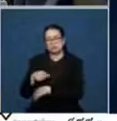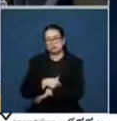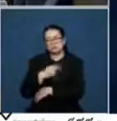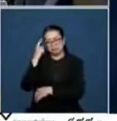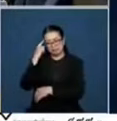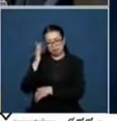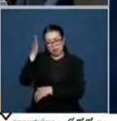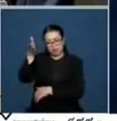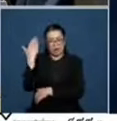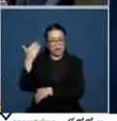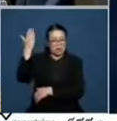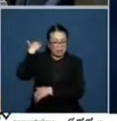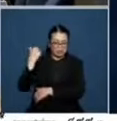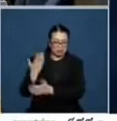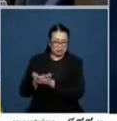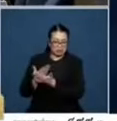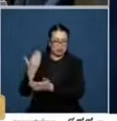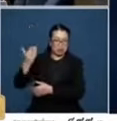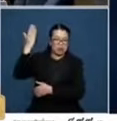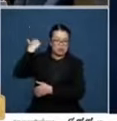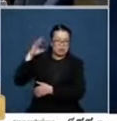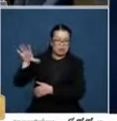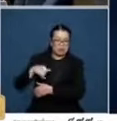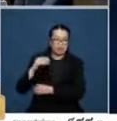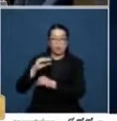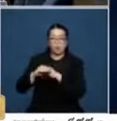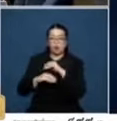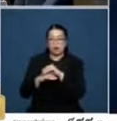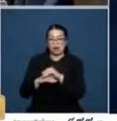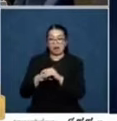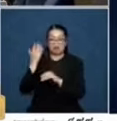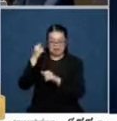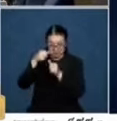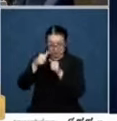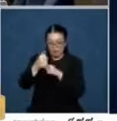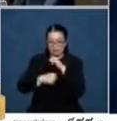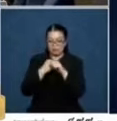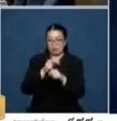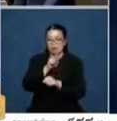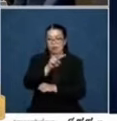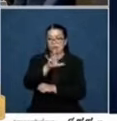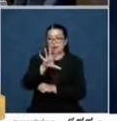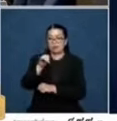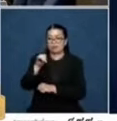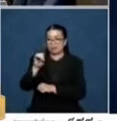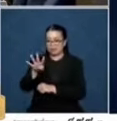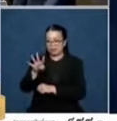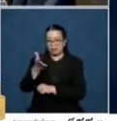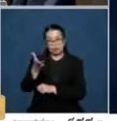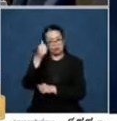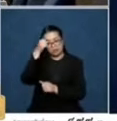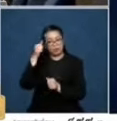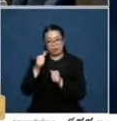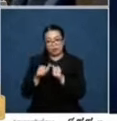ป็นมูลค่าในอดีตครับท่านประธานจำโครงการหนึ่งในอดีตเมื่อปี2554ได้ไหมครับท่านอาจจะจำไม่